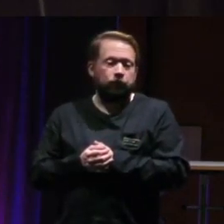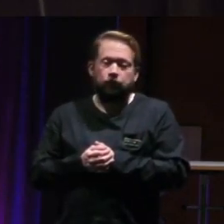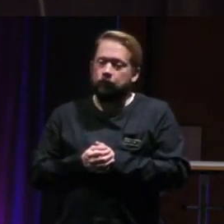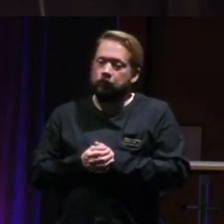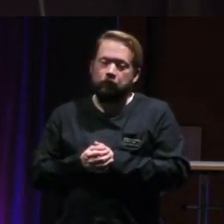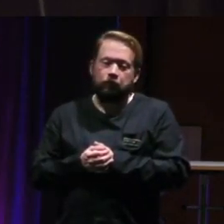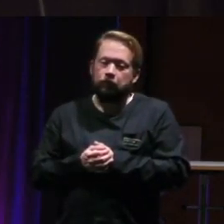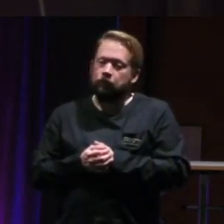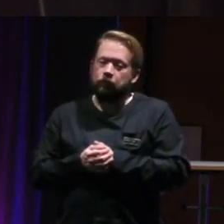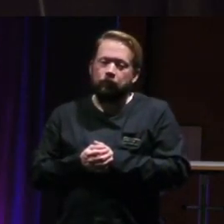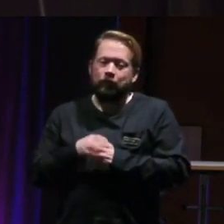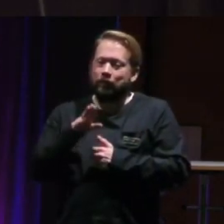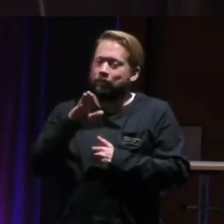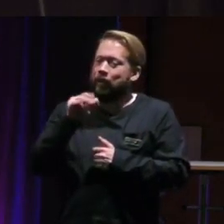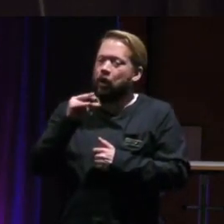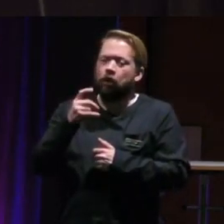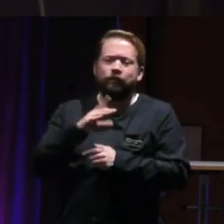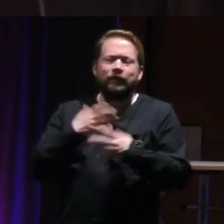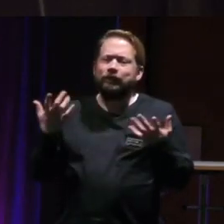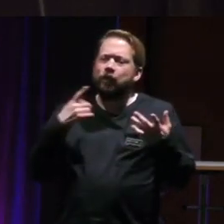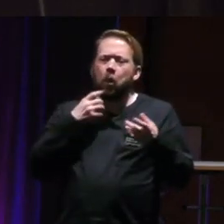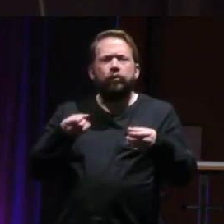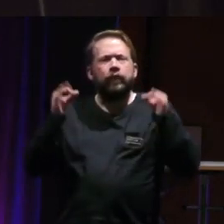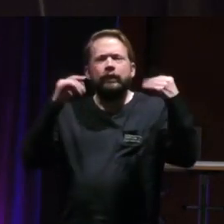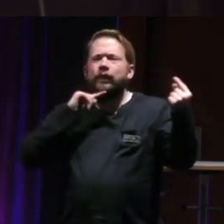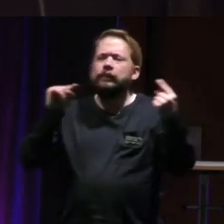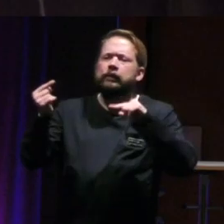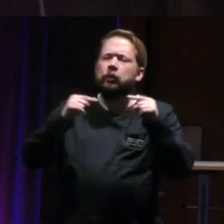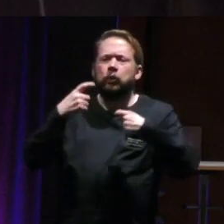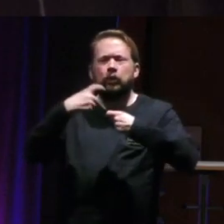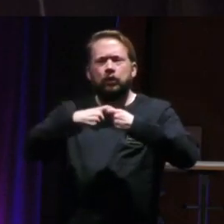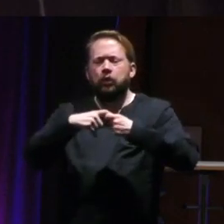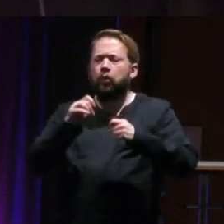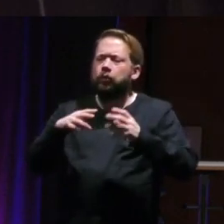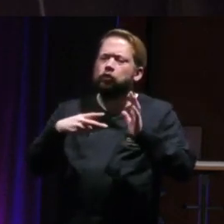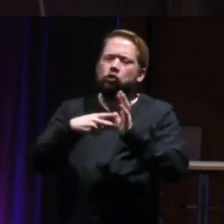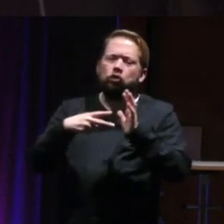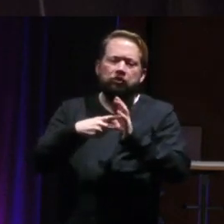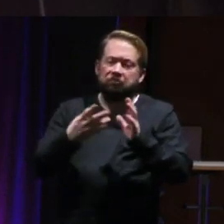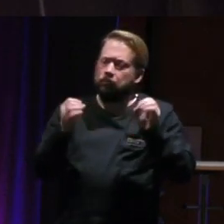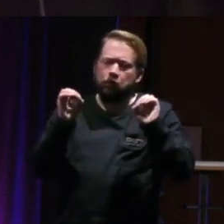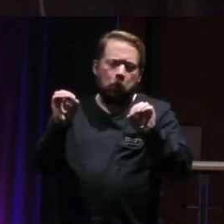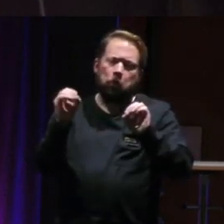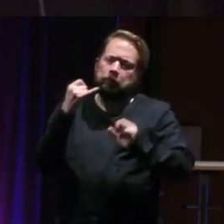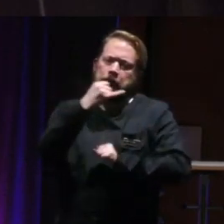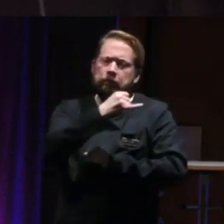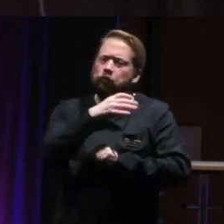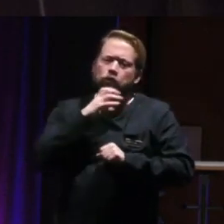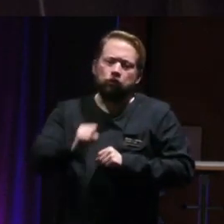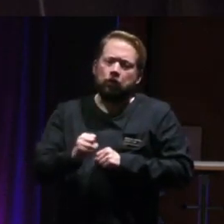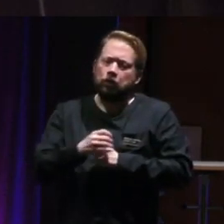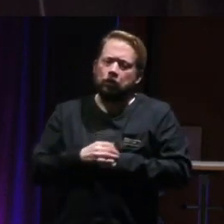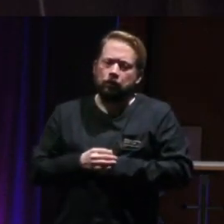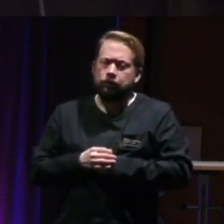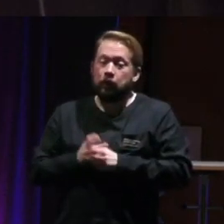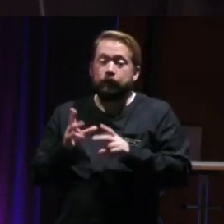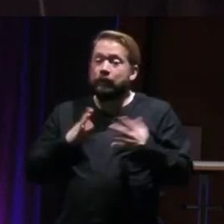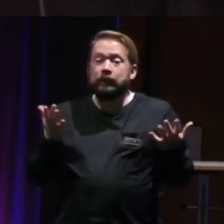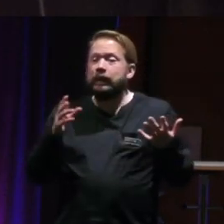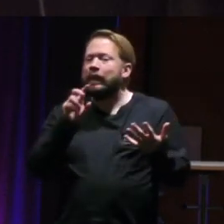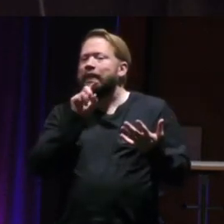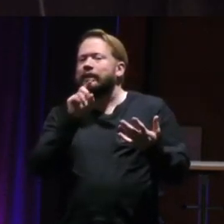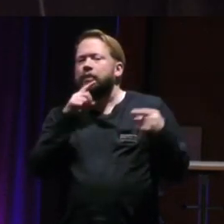discussion, real big. По телеку вообще постоянно говорят про то, как типа Россия дичайше спасла всех от ISIS. Но имеется в виду no criticism.